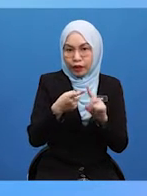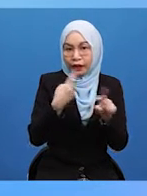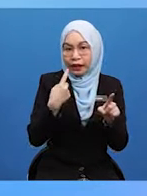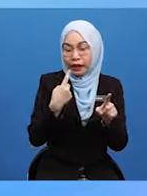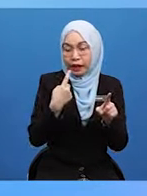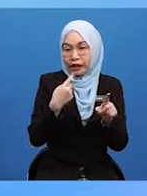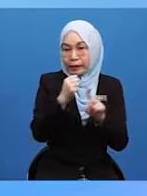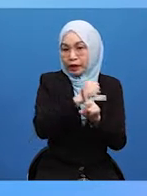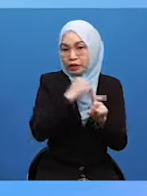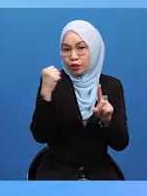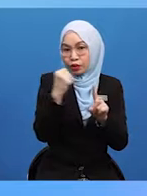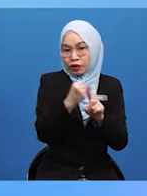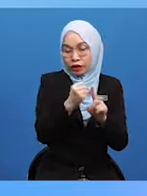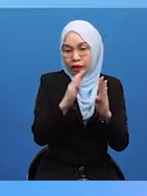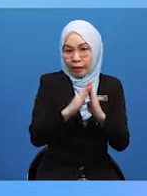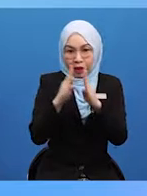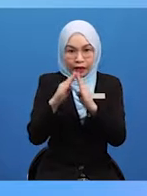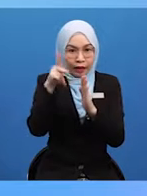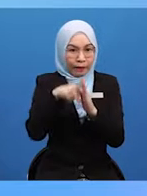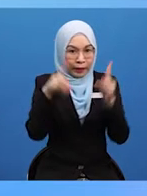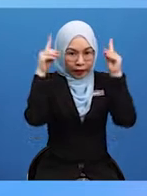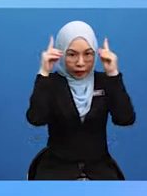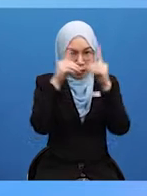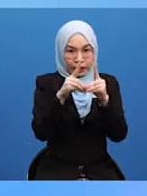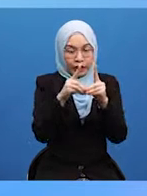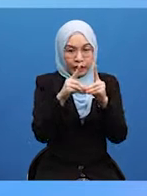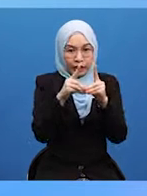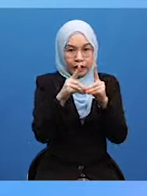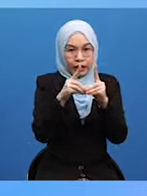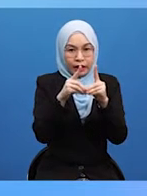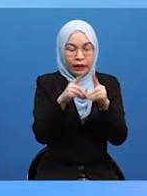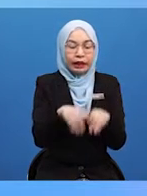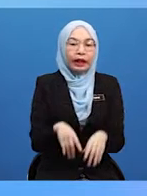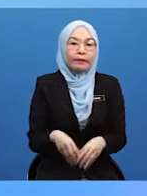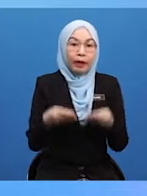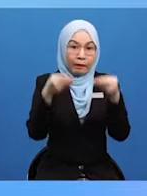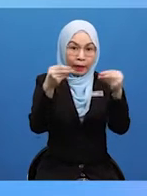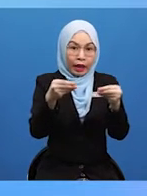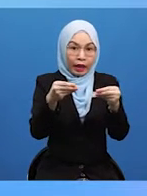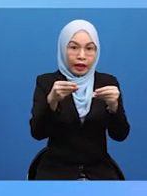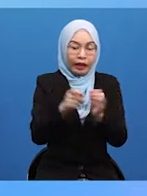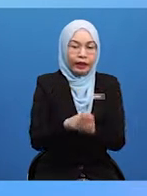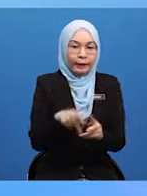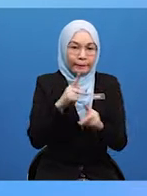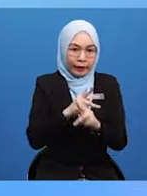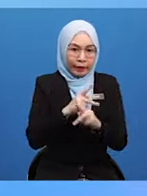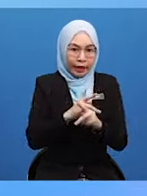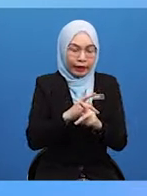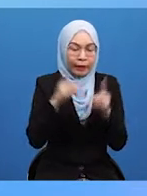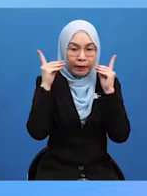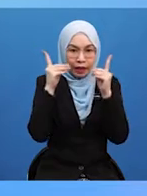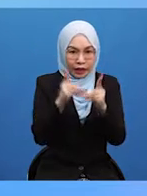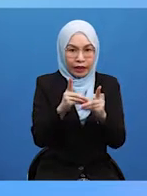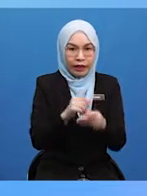sosial. Bandar pendidikan menyediakan kemudahan perkhidmatan pendidikan